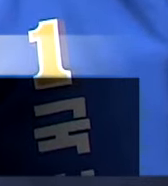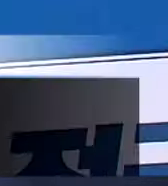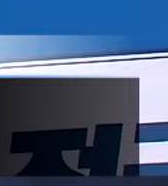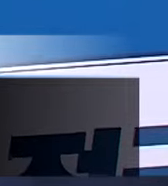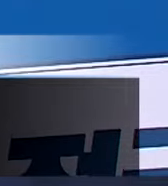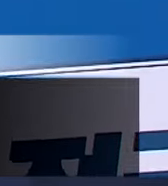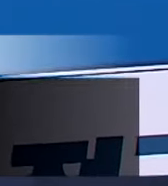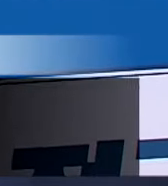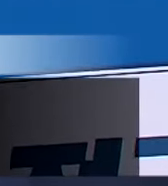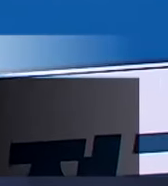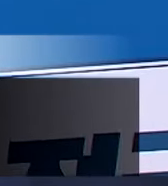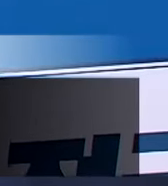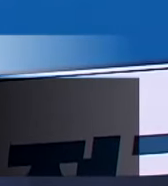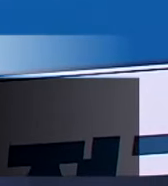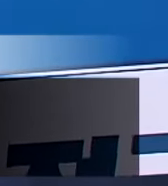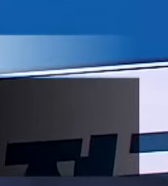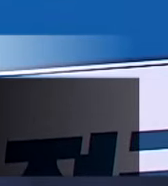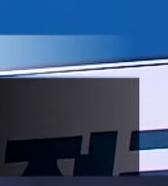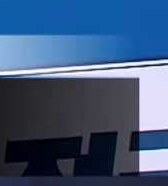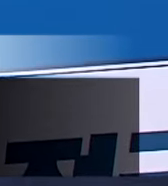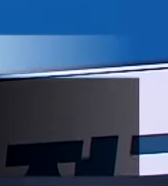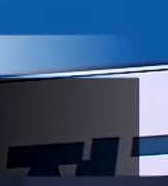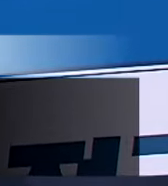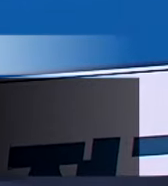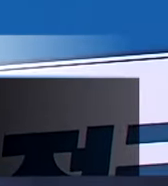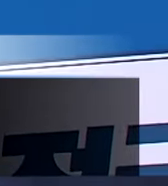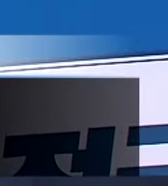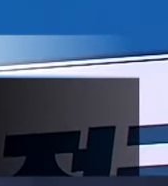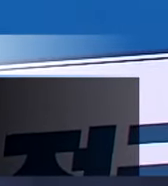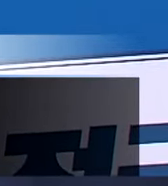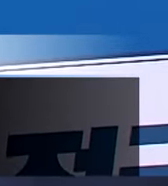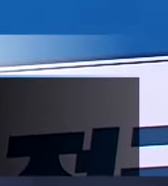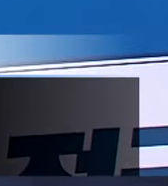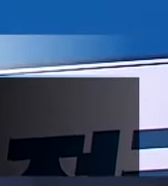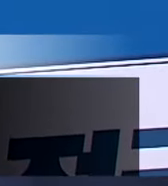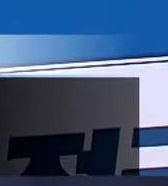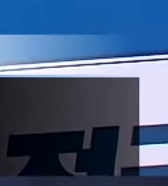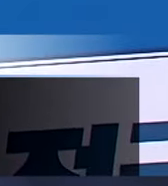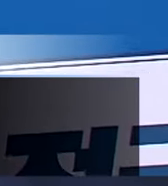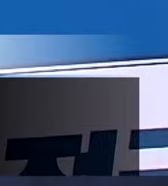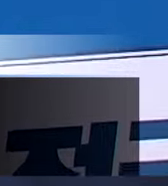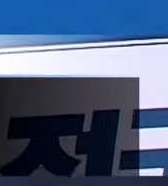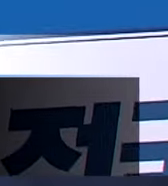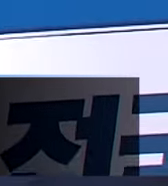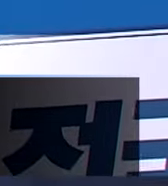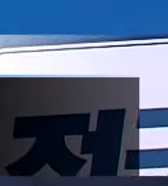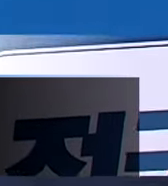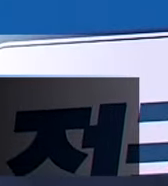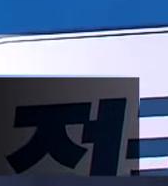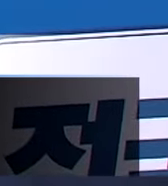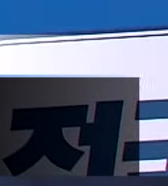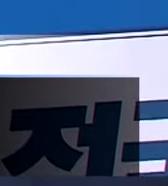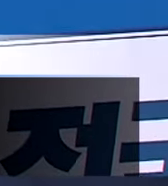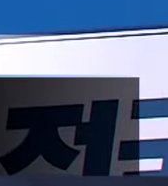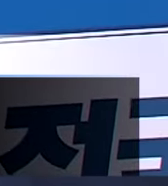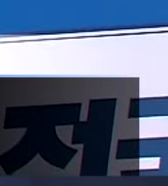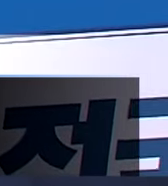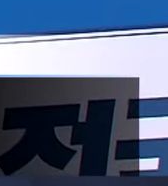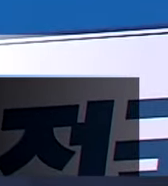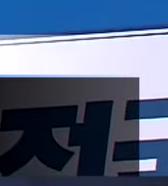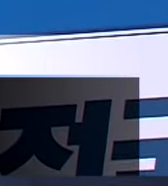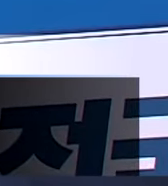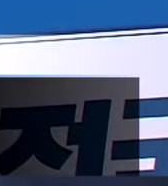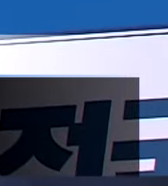5천원 합니다. 멈춘 경제를 다시 움직이도록 만드는 민생경제 CPR, 민생경제